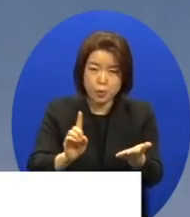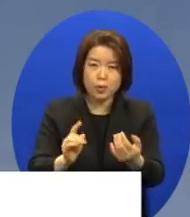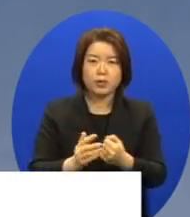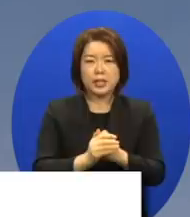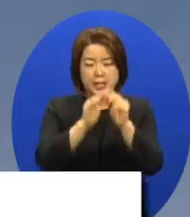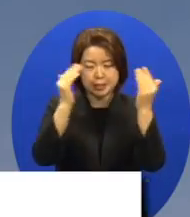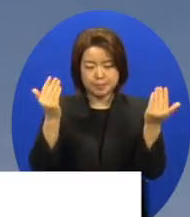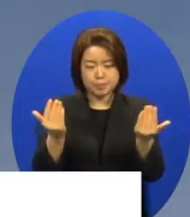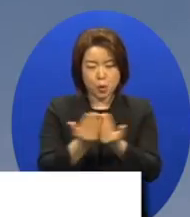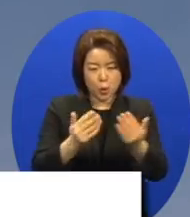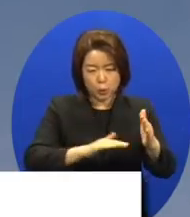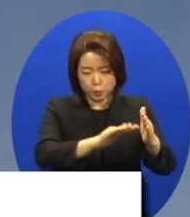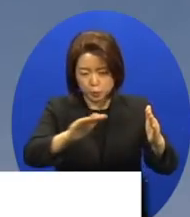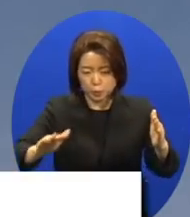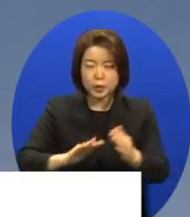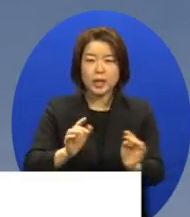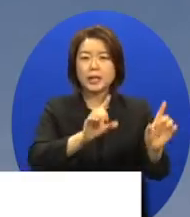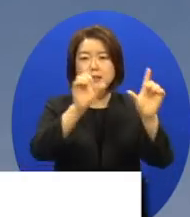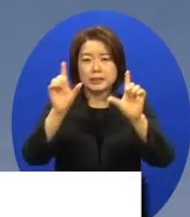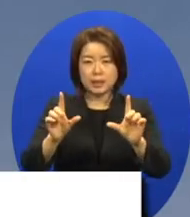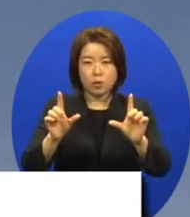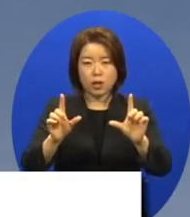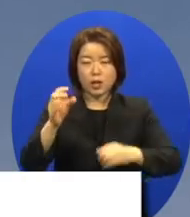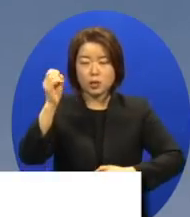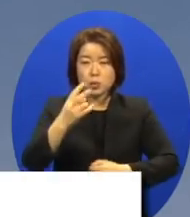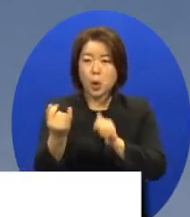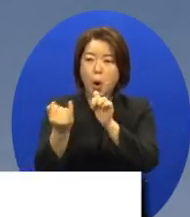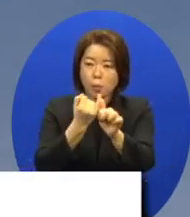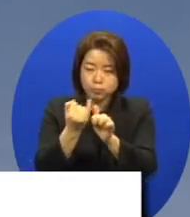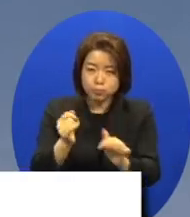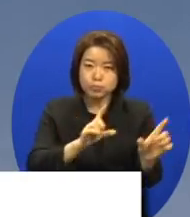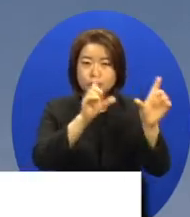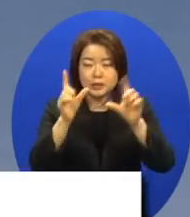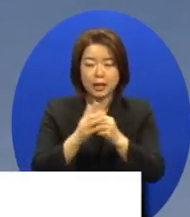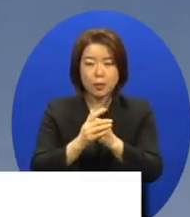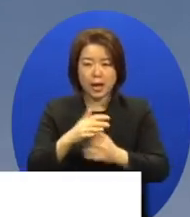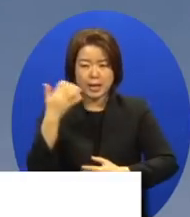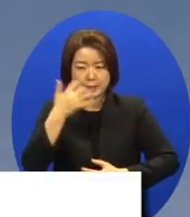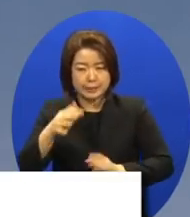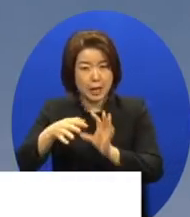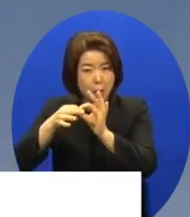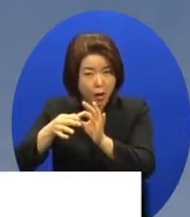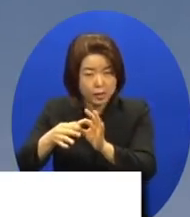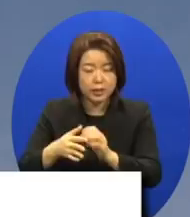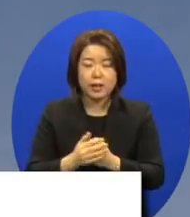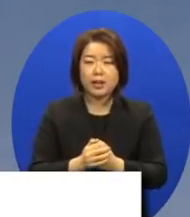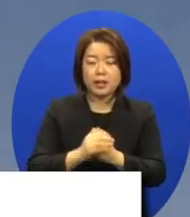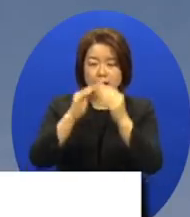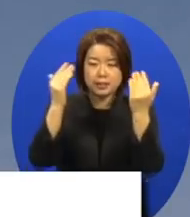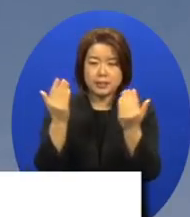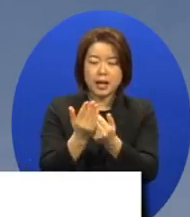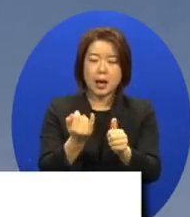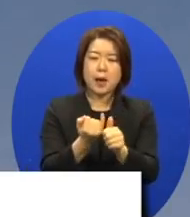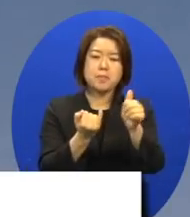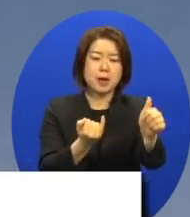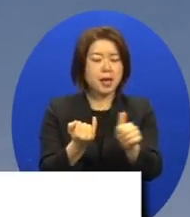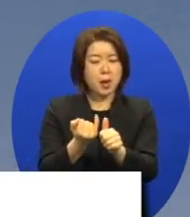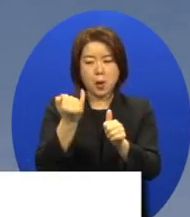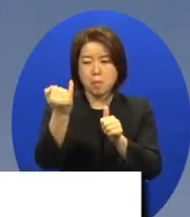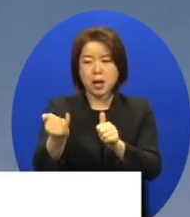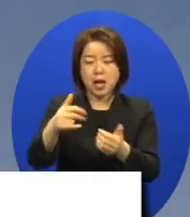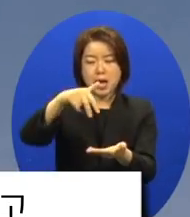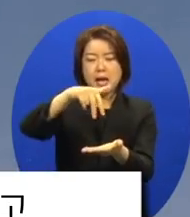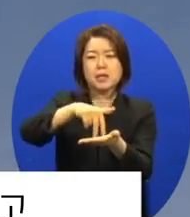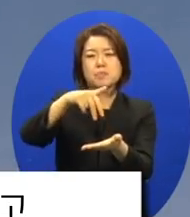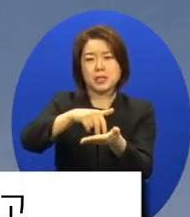모든 가정생활 부부생활 성생활 다 배우자가 중심이 되어야 한다는